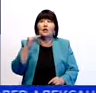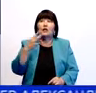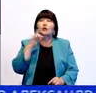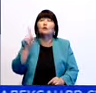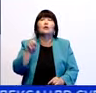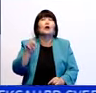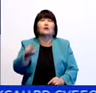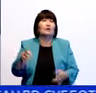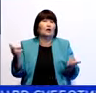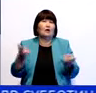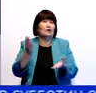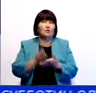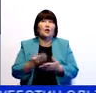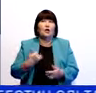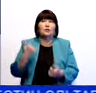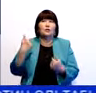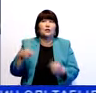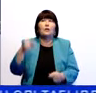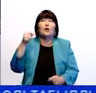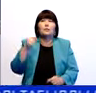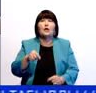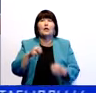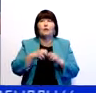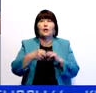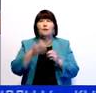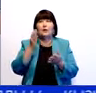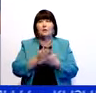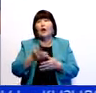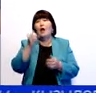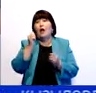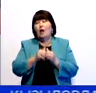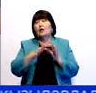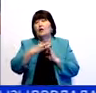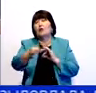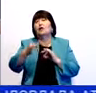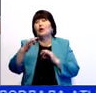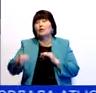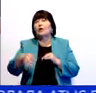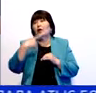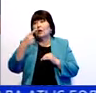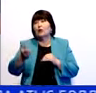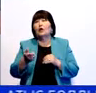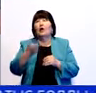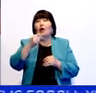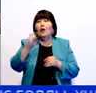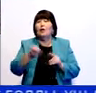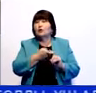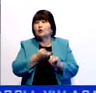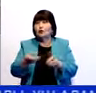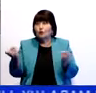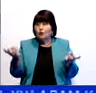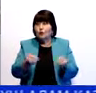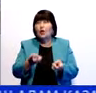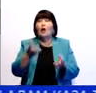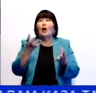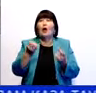Қандай қажеттілік бар еді? Бізде басқа мың проблема бар ғой бұдан басқа. Әр елді мекенге кеш айттым мен, көгілдір отын жеткізуіміз керек.